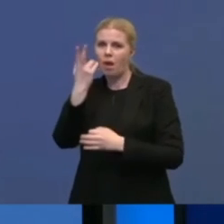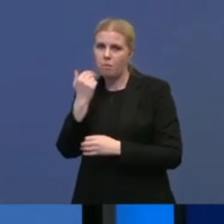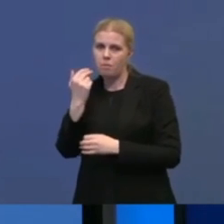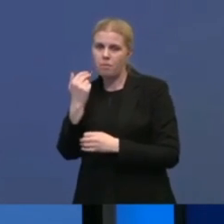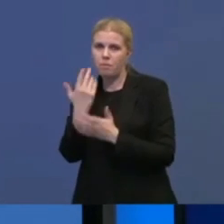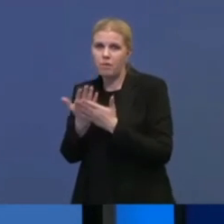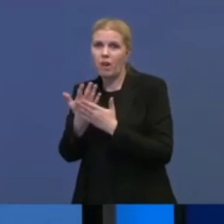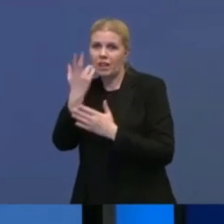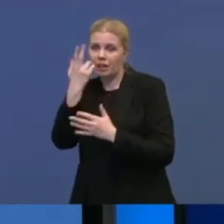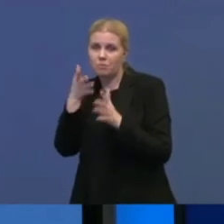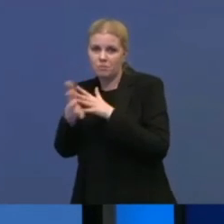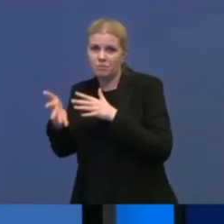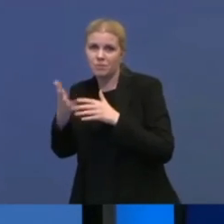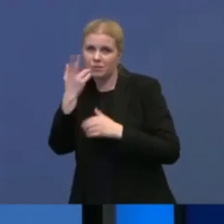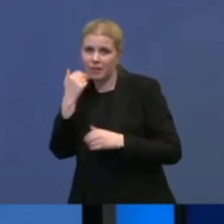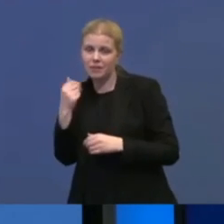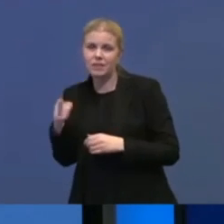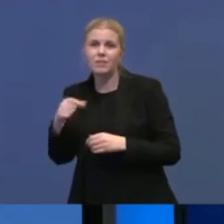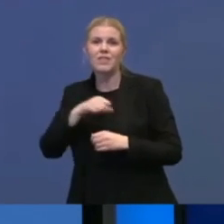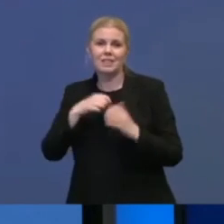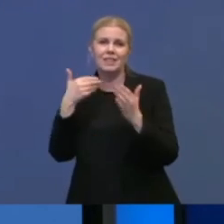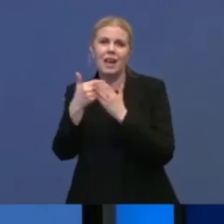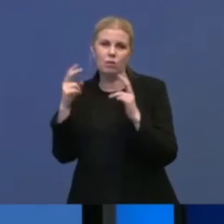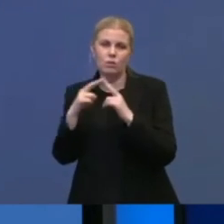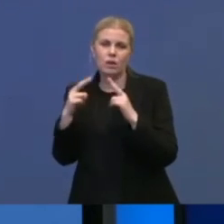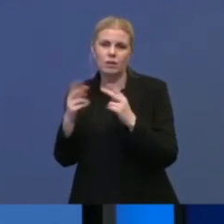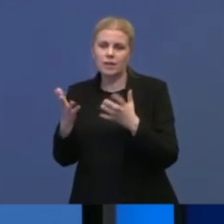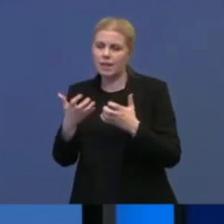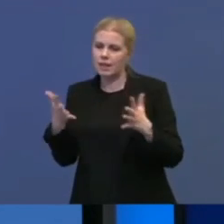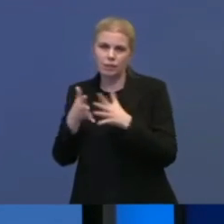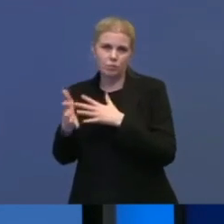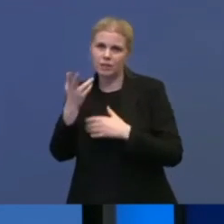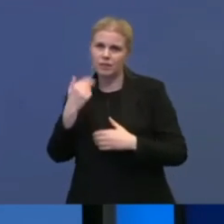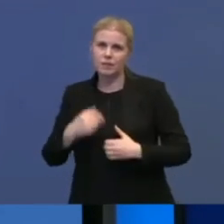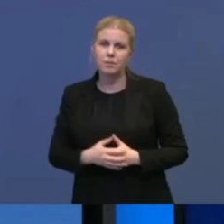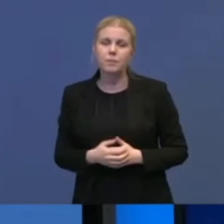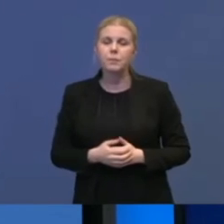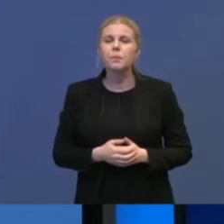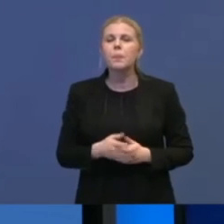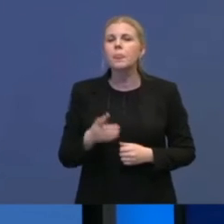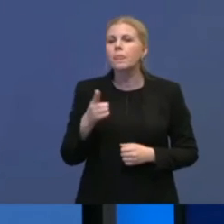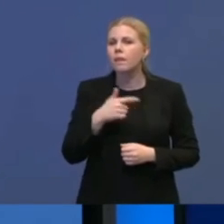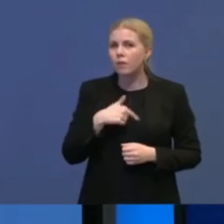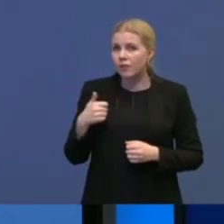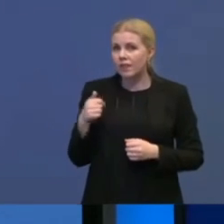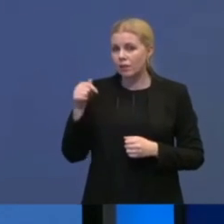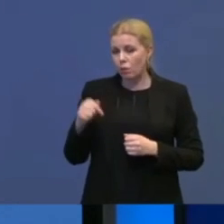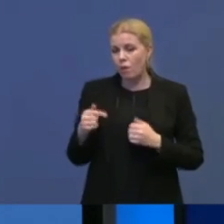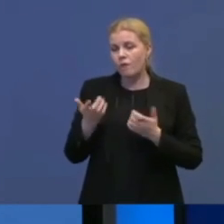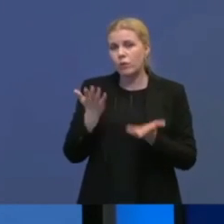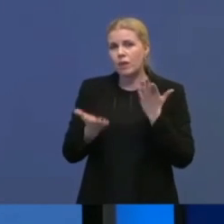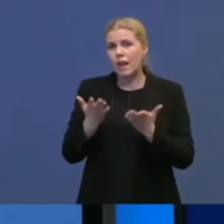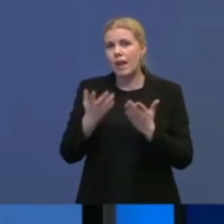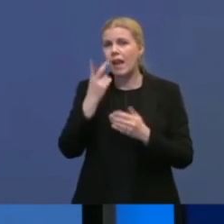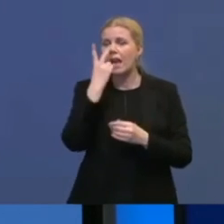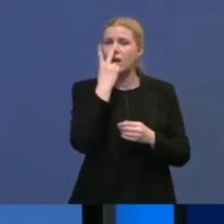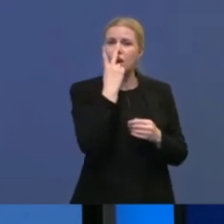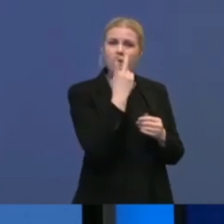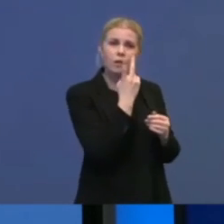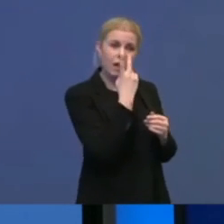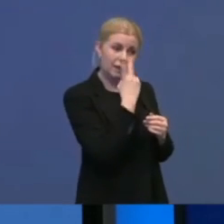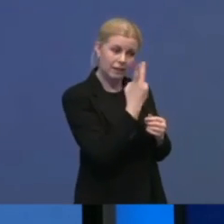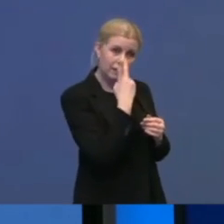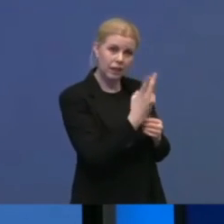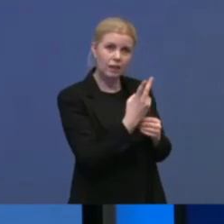la talinta isparista markaya aya gujihin kuwi uudawa. Waxa nuha hadda si chokta uqeymayn doona fae edad